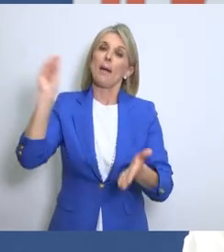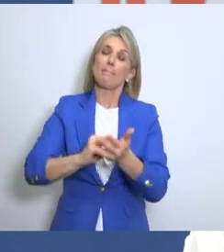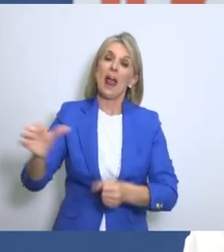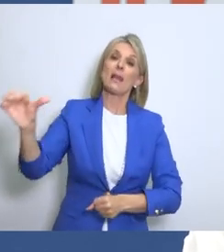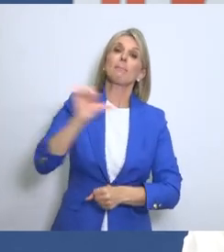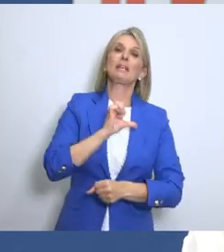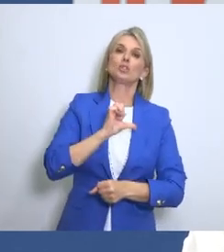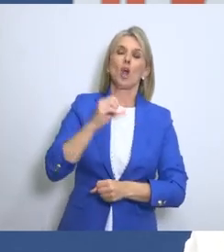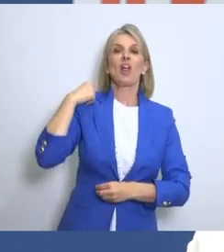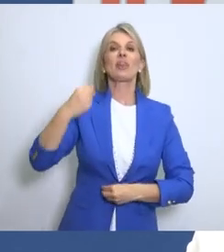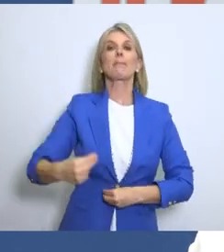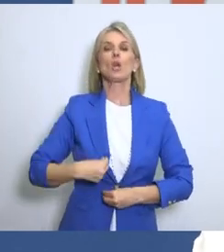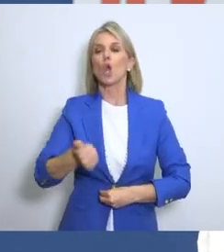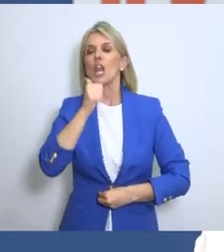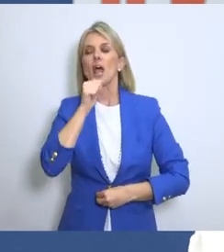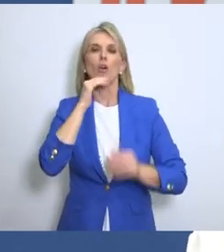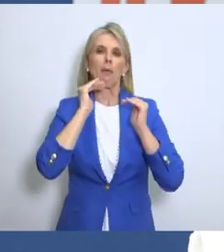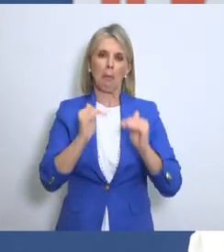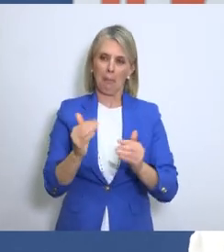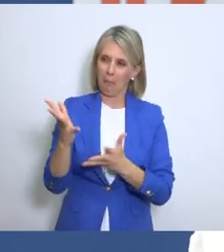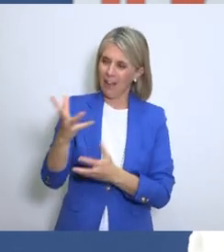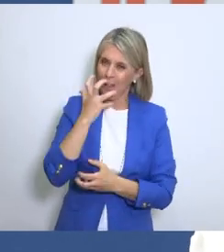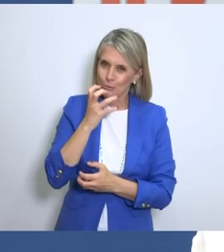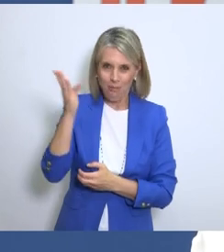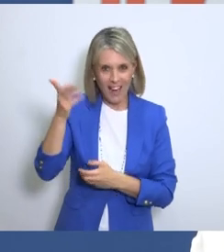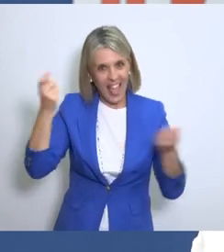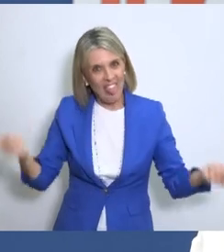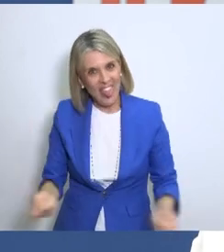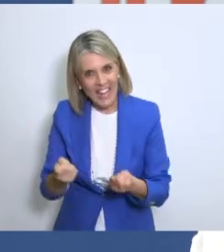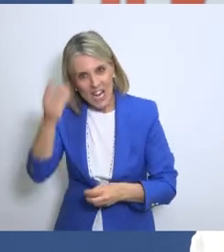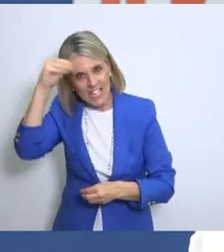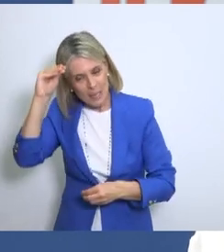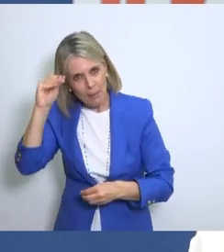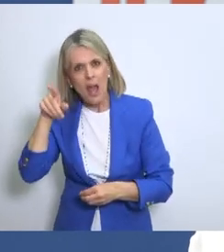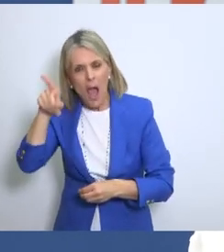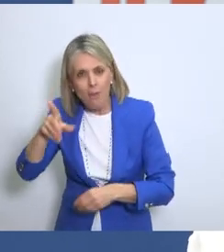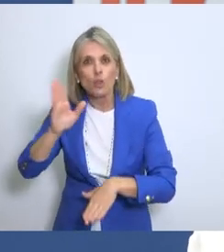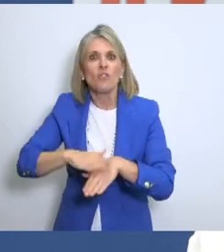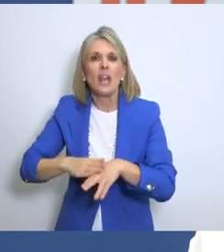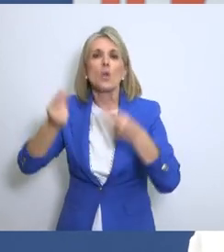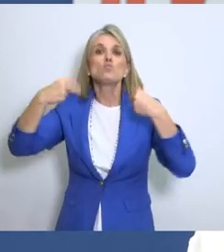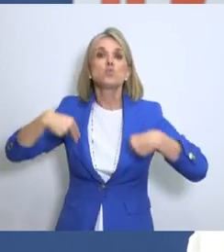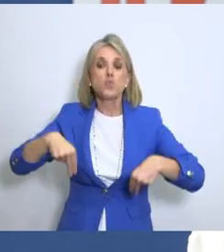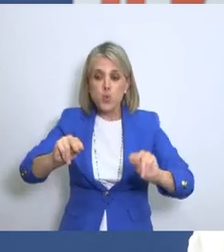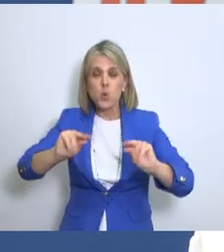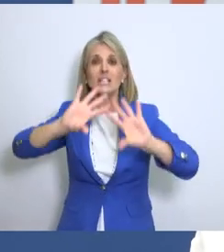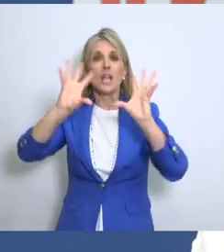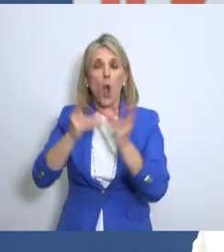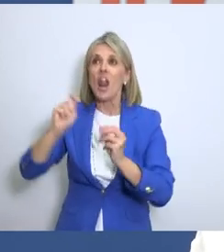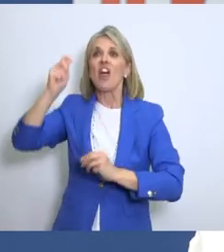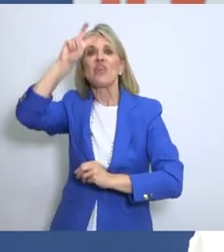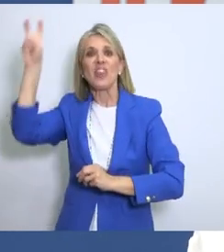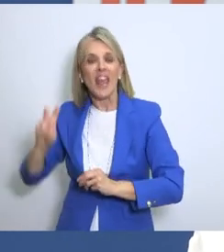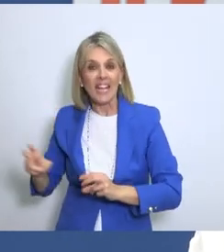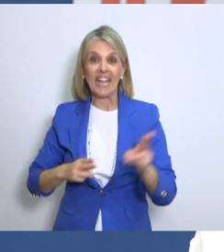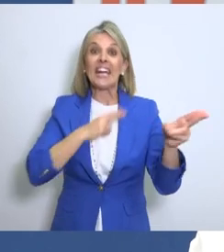δημόσιο το νερό. Στα σοβαρά ο Τσίπρας θα το κάνει αυτό, που ολοκλήρωσε το ξεπούλημα της ΔΕΗ και της Τρενοσέ,